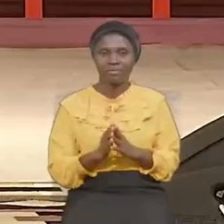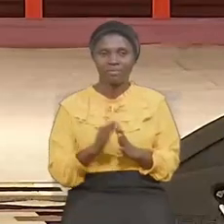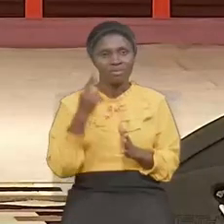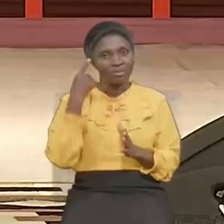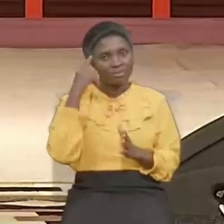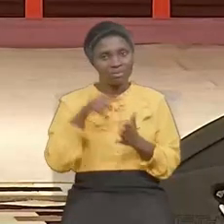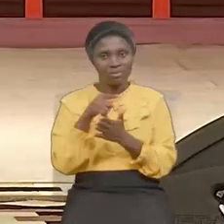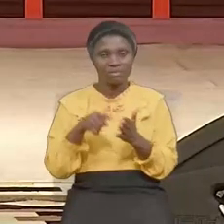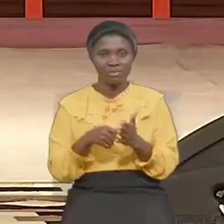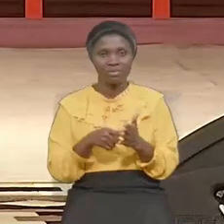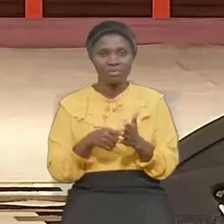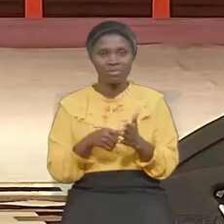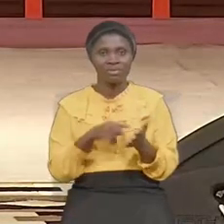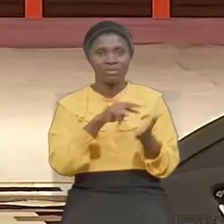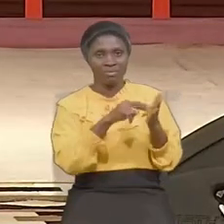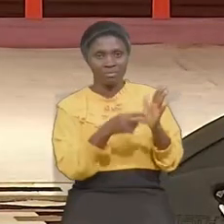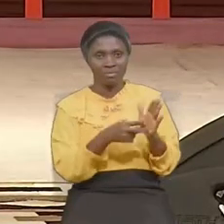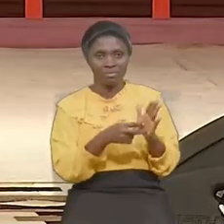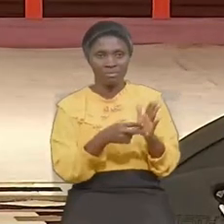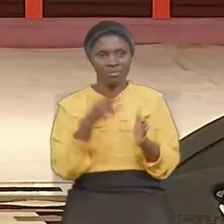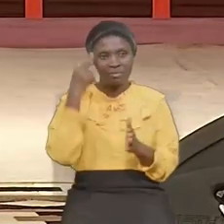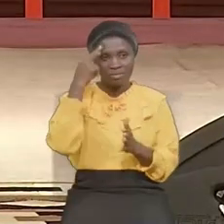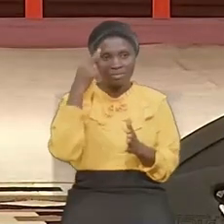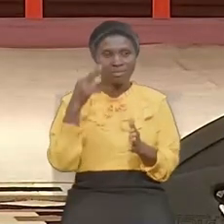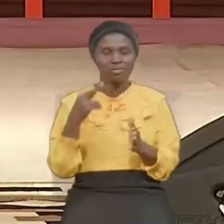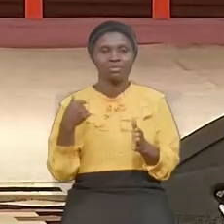C'est pour cela que nous aussi, depuis le jour où